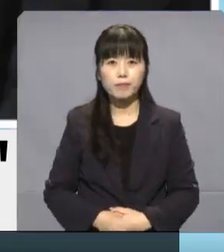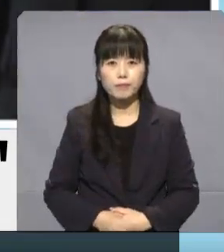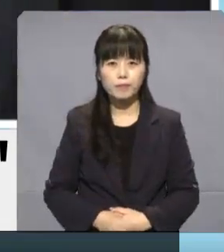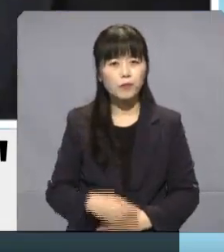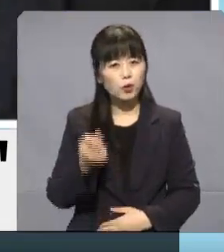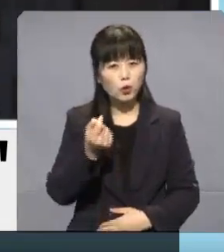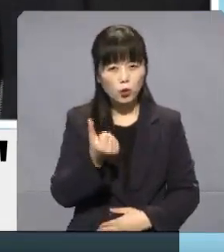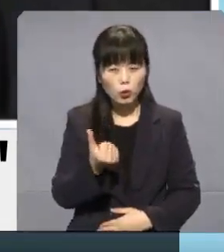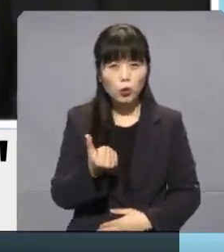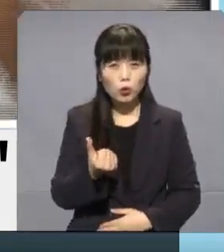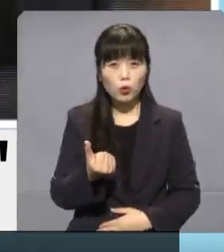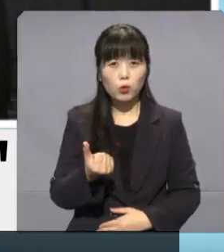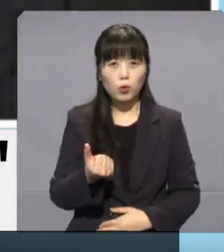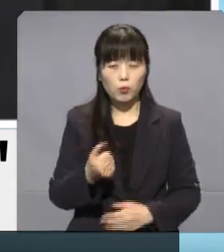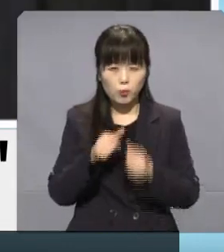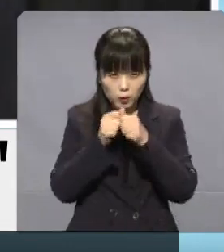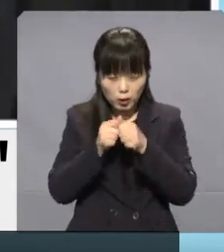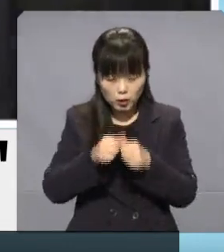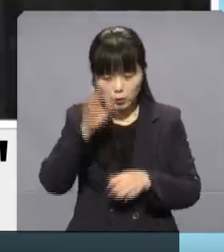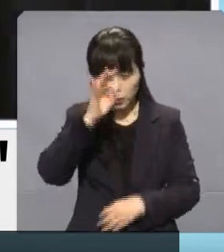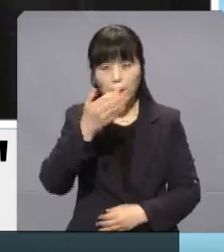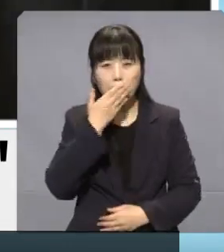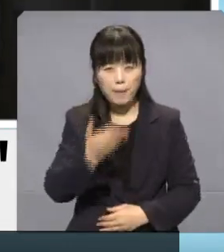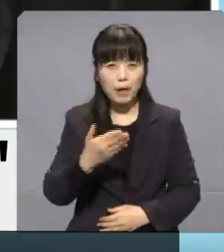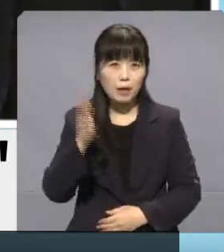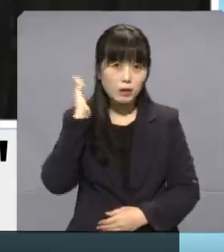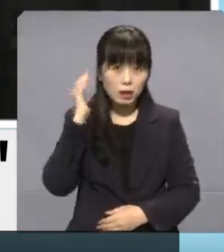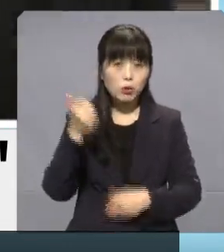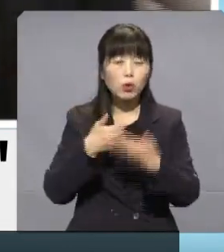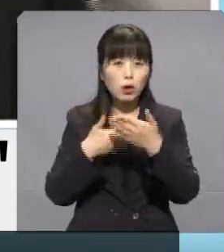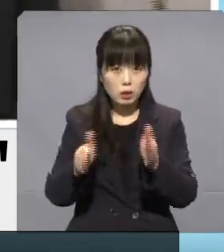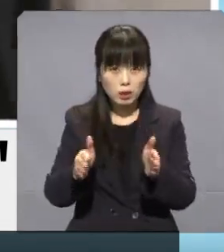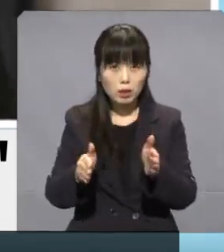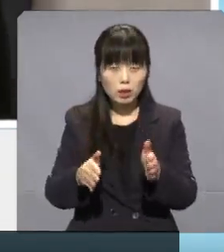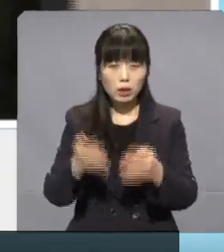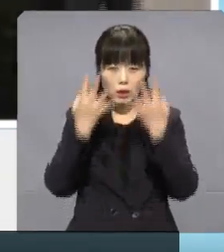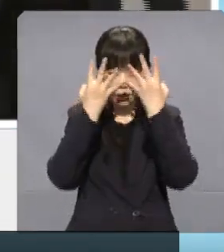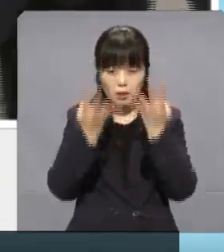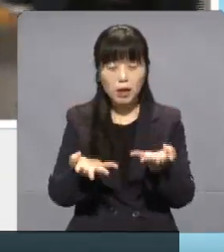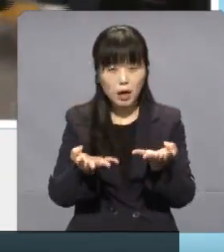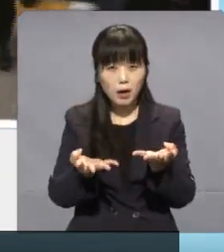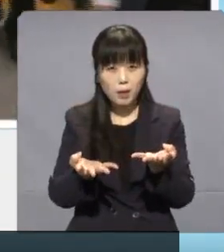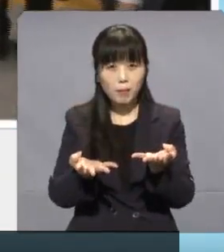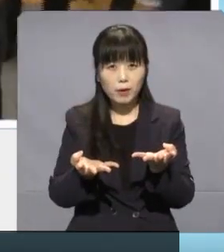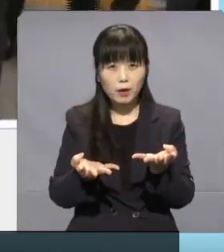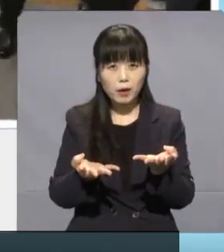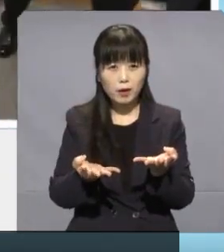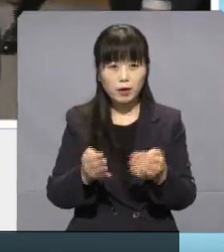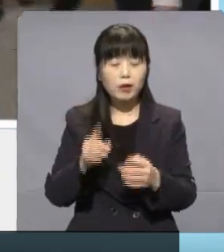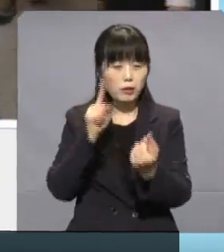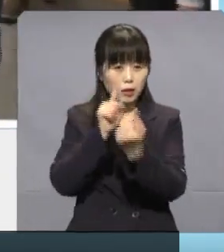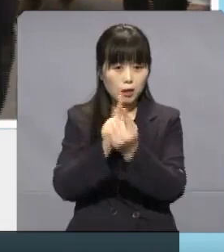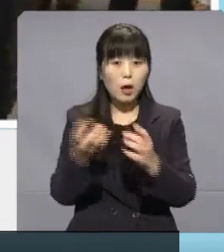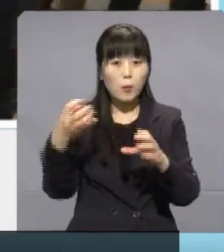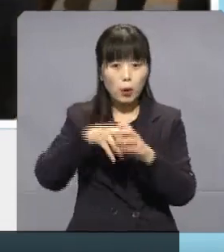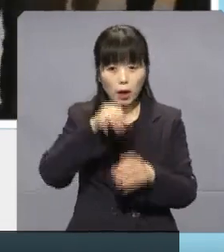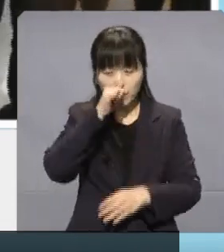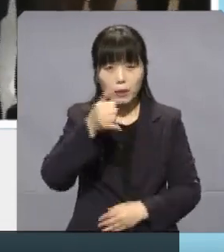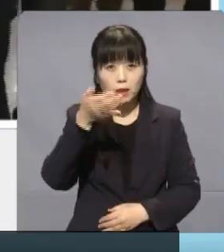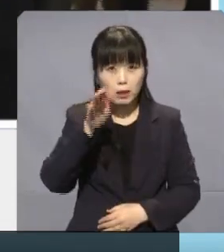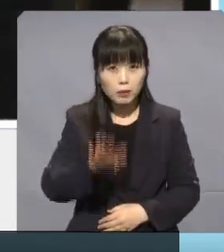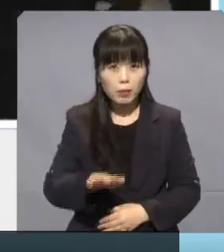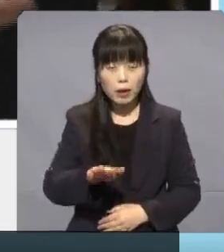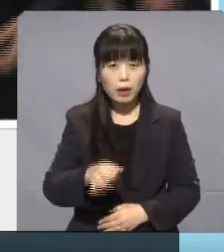이건 조금 뭐 디테일하게 좀 볼 필요가 있는 게 대통령실에서는 사면은 사면 대상으로는 포함시키겠다라고